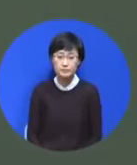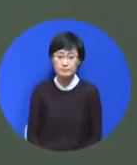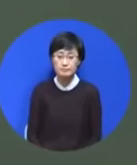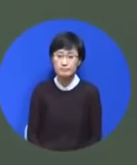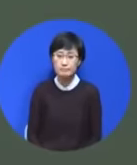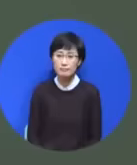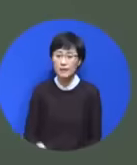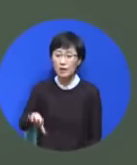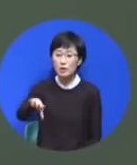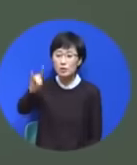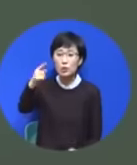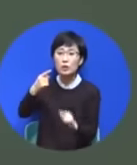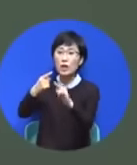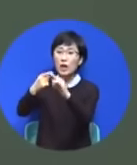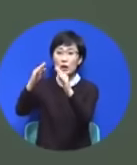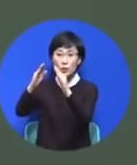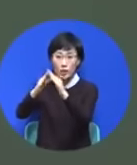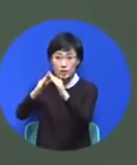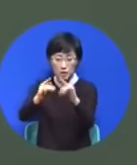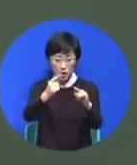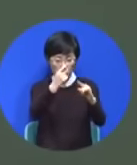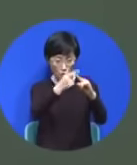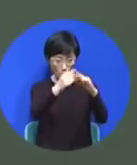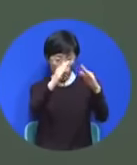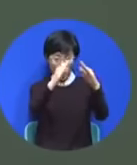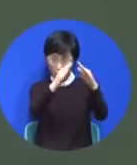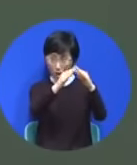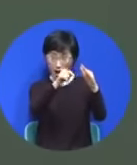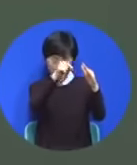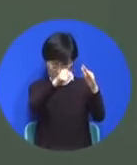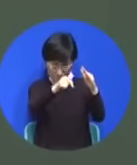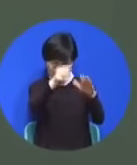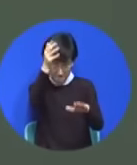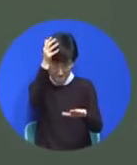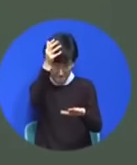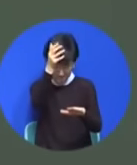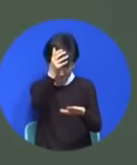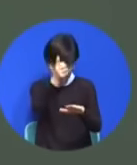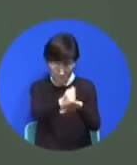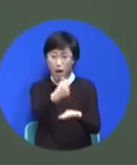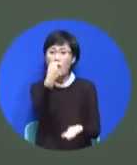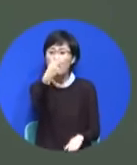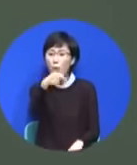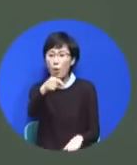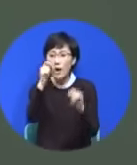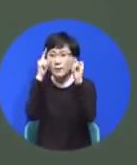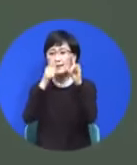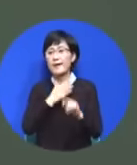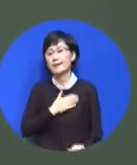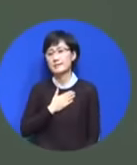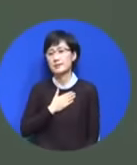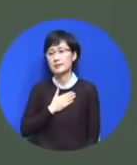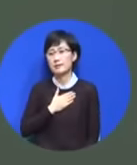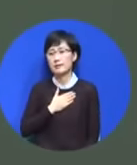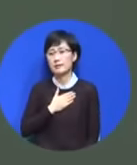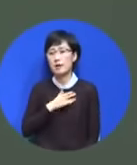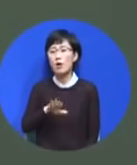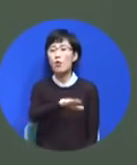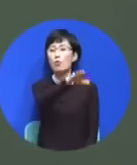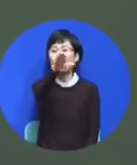교회는 교회의 결론을 알고 있 우리 인생의 결론 알고